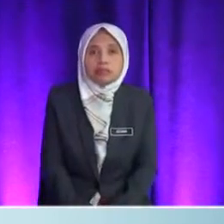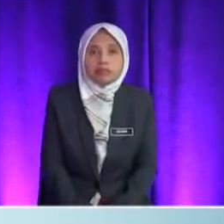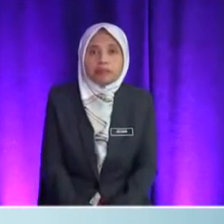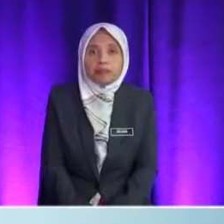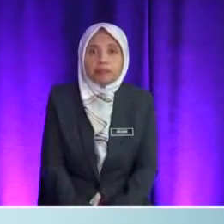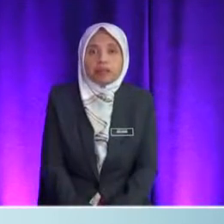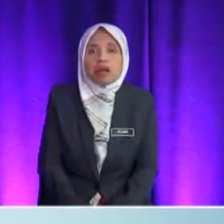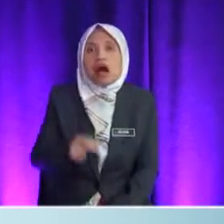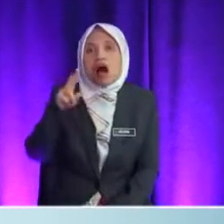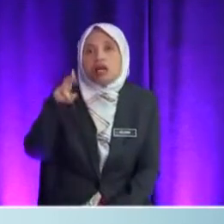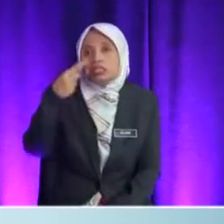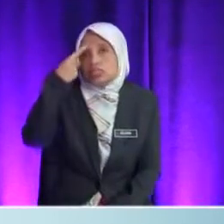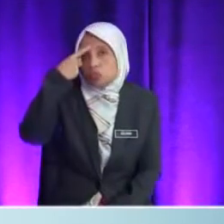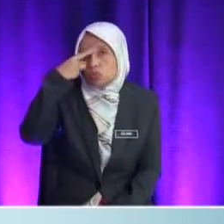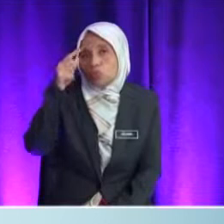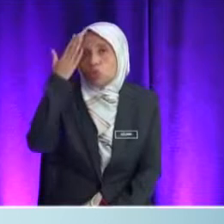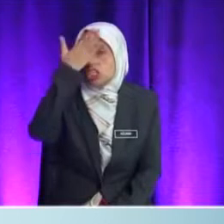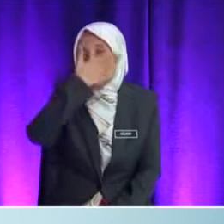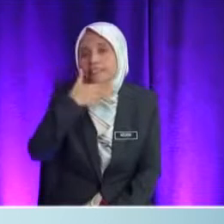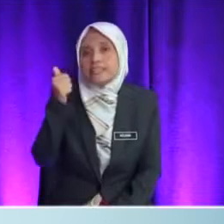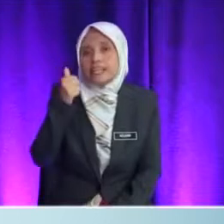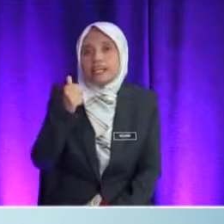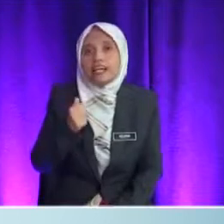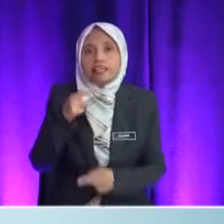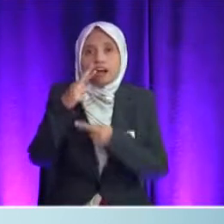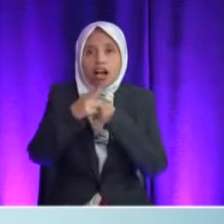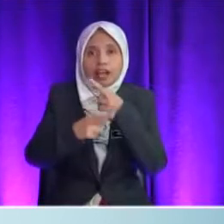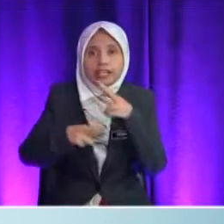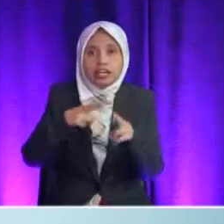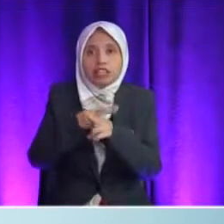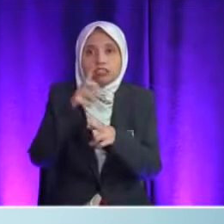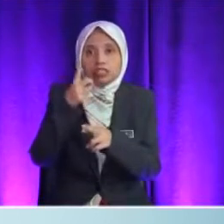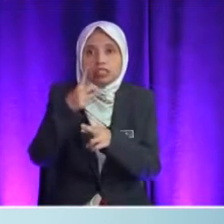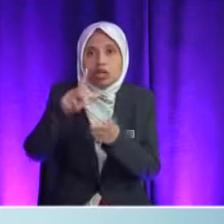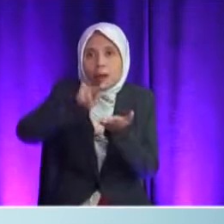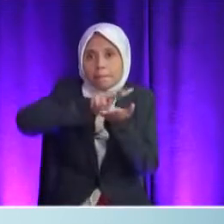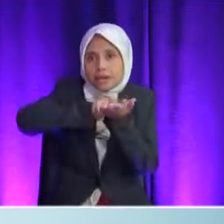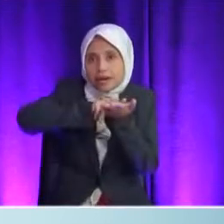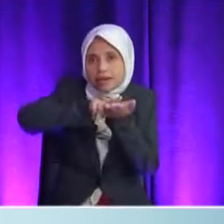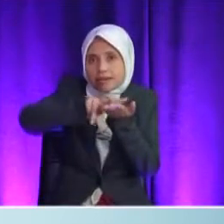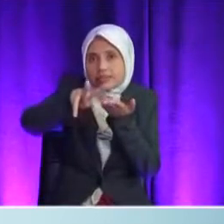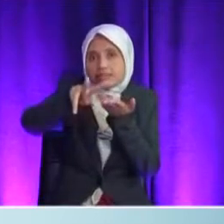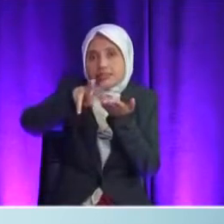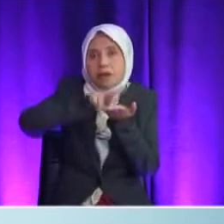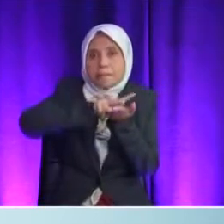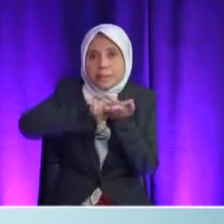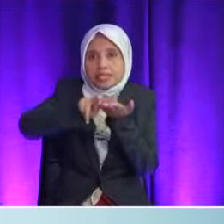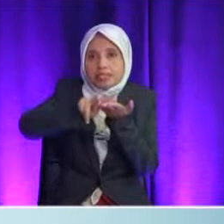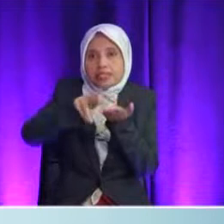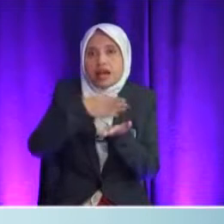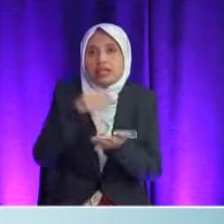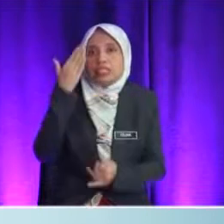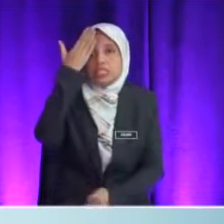dia hanya untuk itu mencantikkan Tayo apa berpilar kayak dipakai ke basah-basah by the